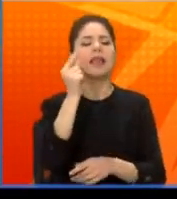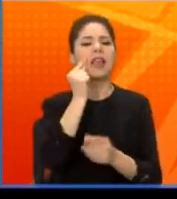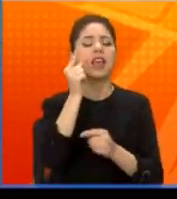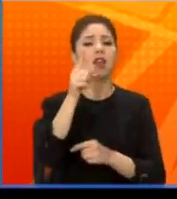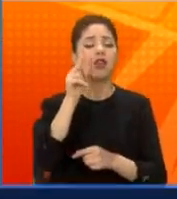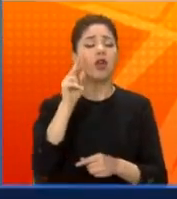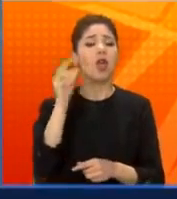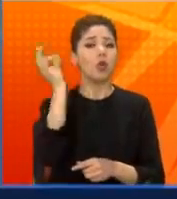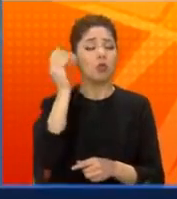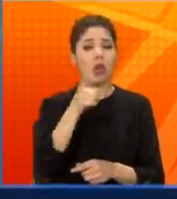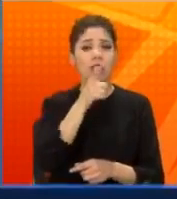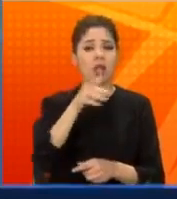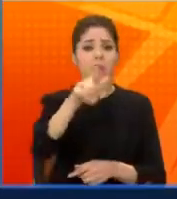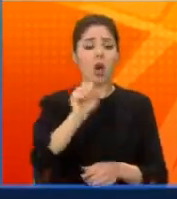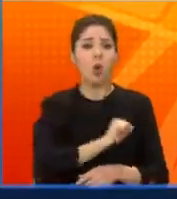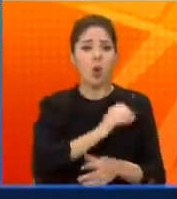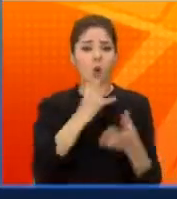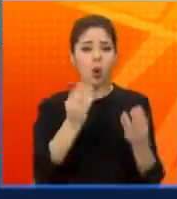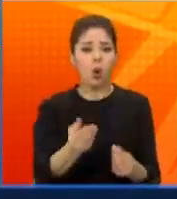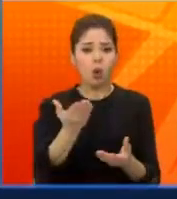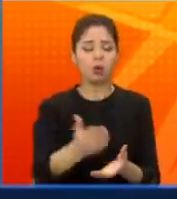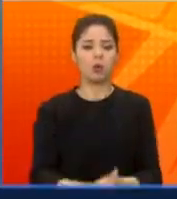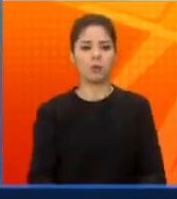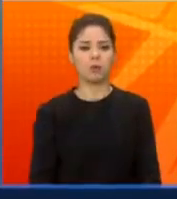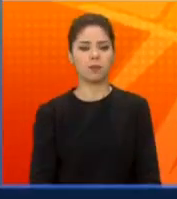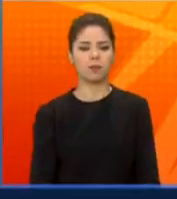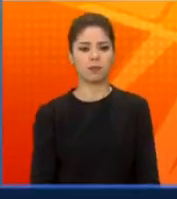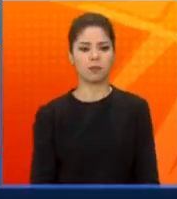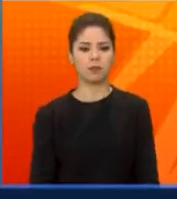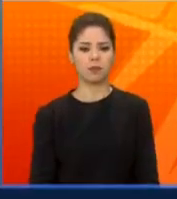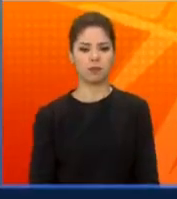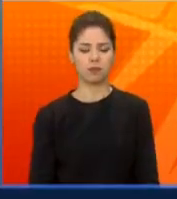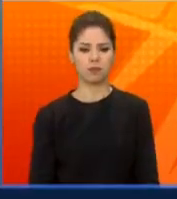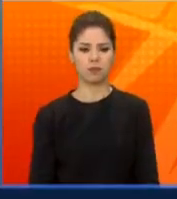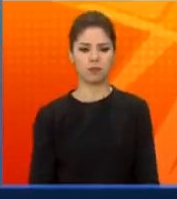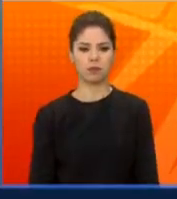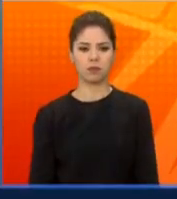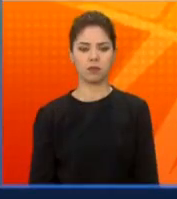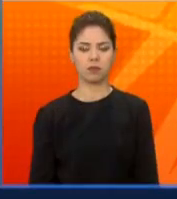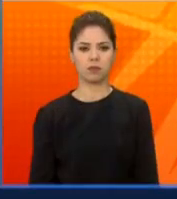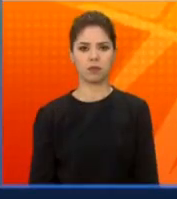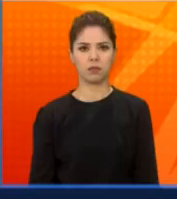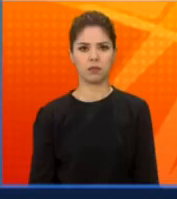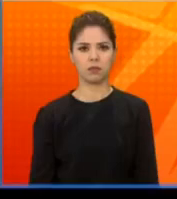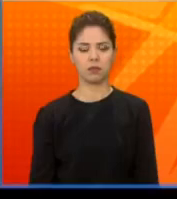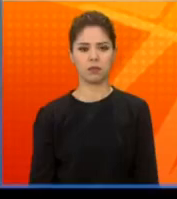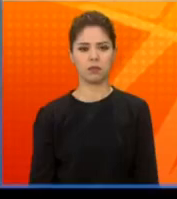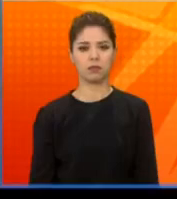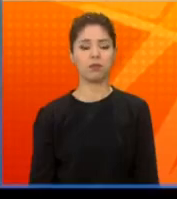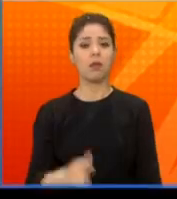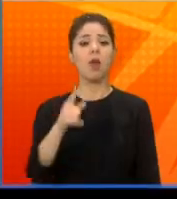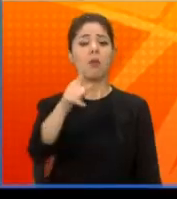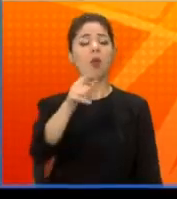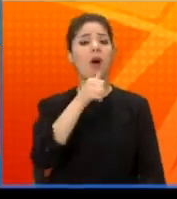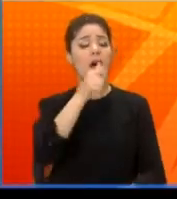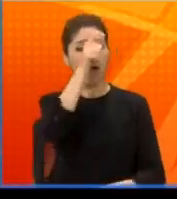duydukları sesle irkildi. Sesler geldiğini falan duyduk. Dönüp baktığımızda çok hızlı giden ve büyük bir cisim gördük. Şeşen